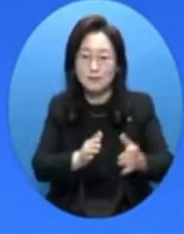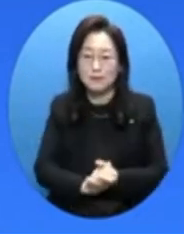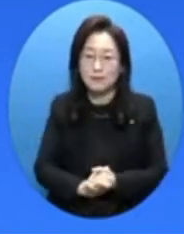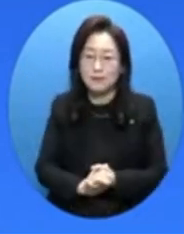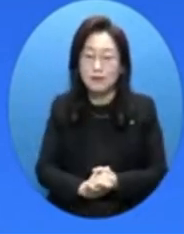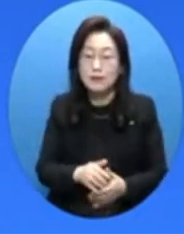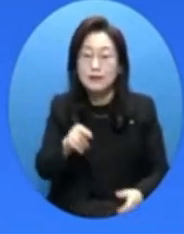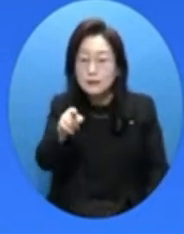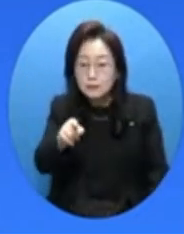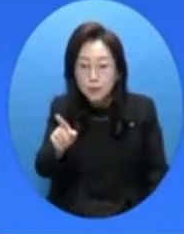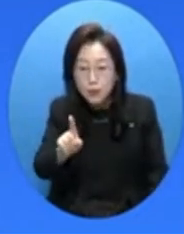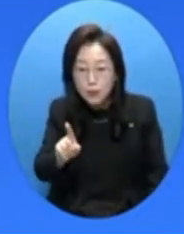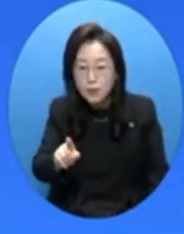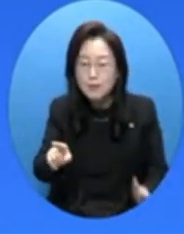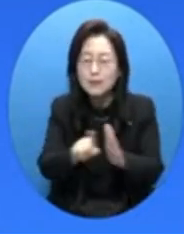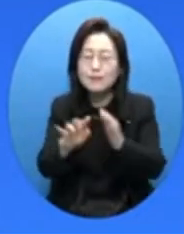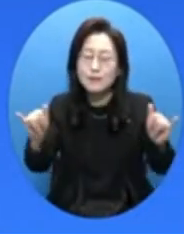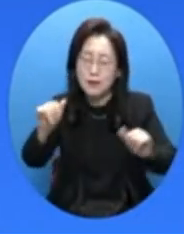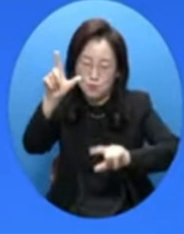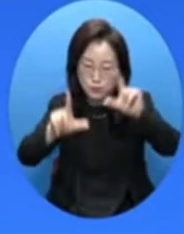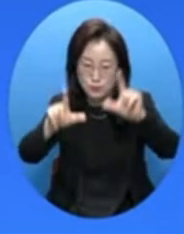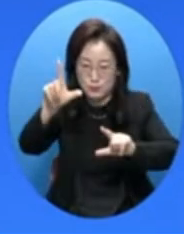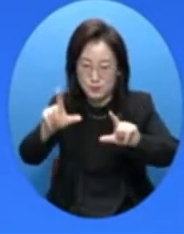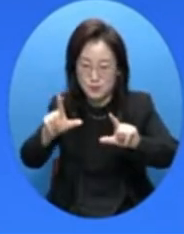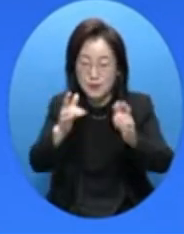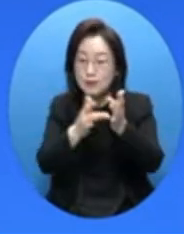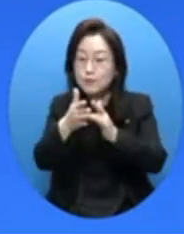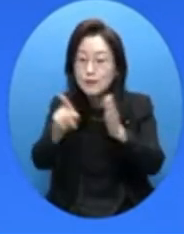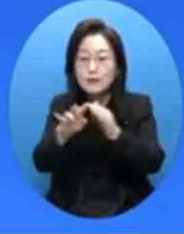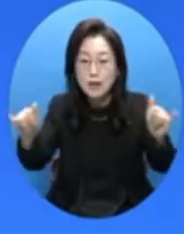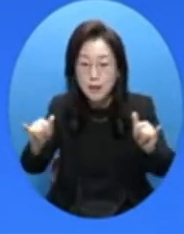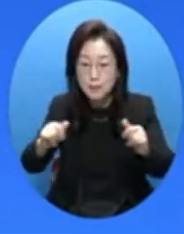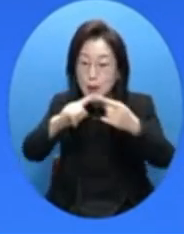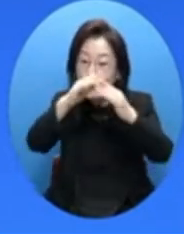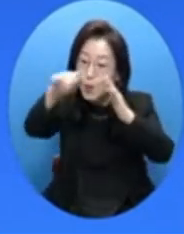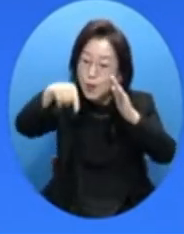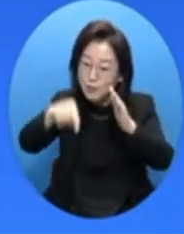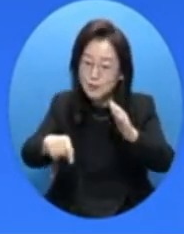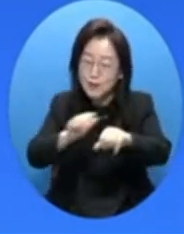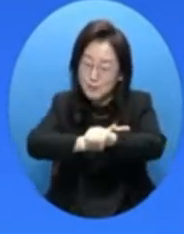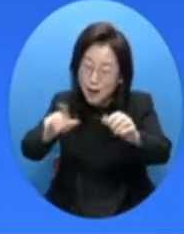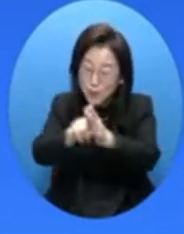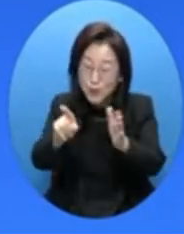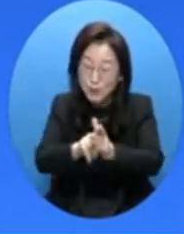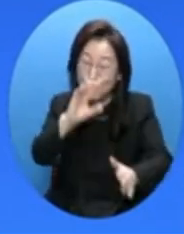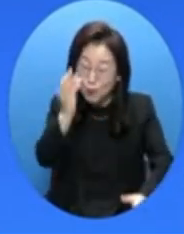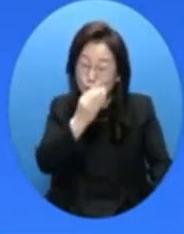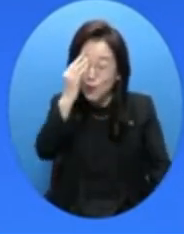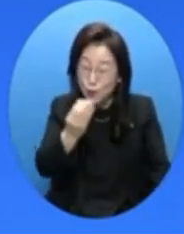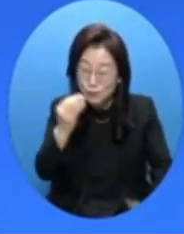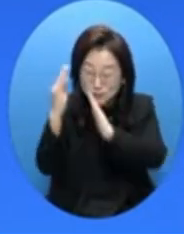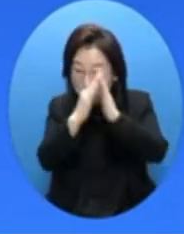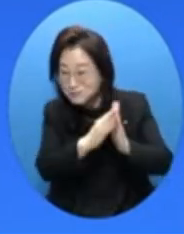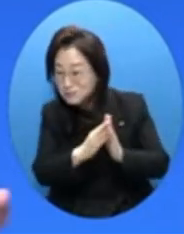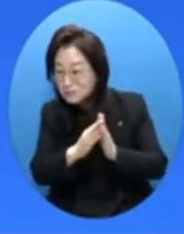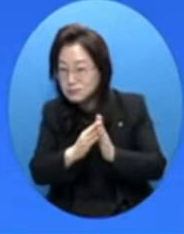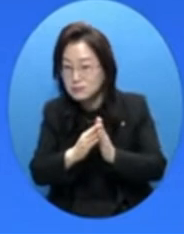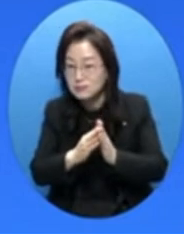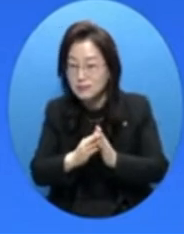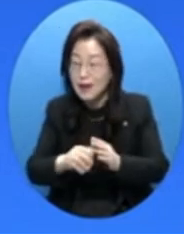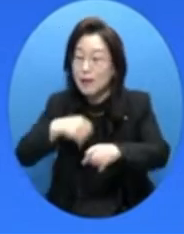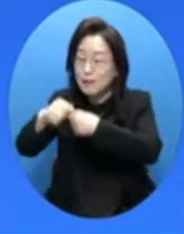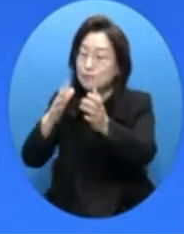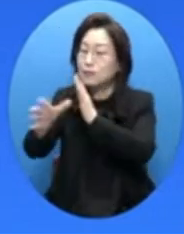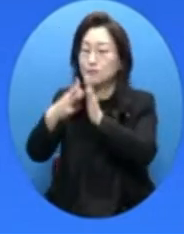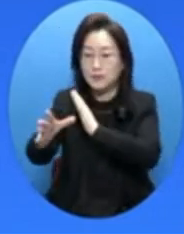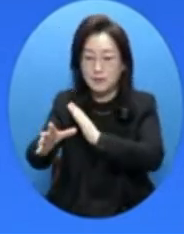그것이 믿는 사람의 모습인 것입니다 믿는 사람이 교회에서는 예수를 잘 믿는 것 같이 거룩 거룩한데 나아서는 마음대로